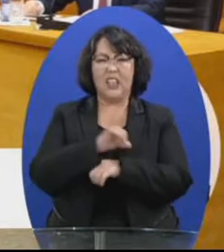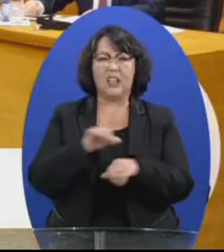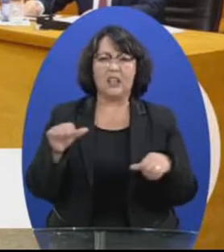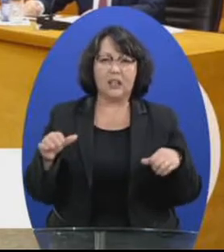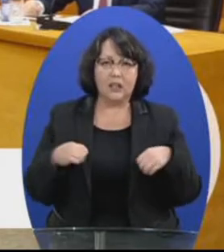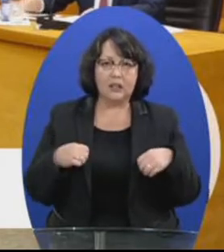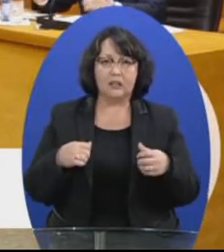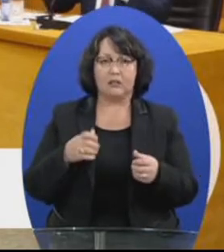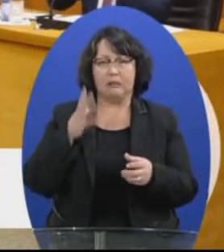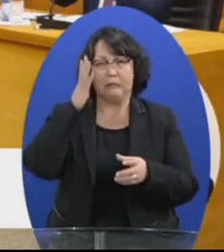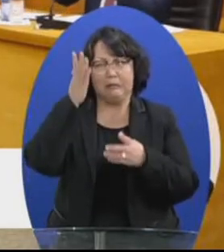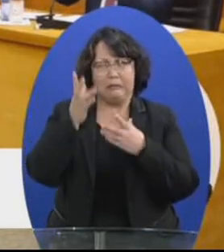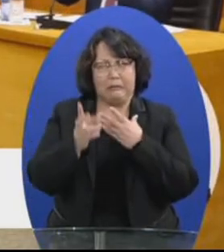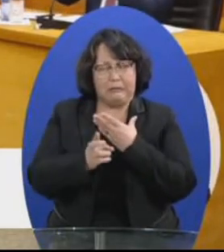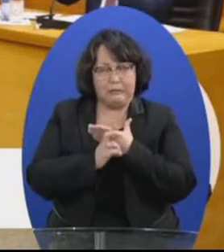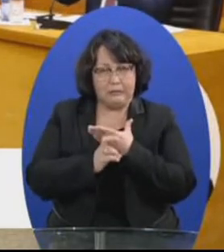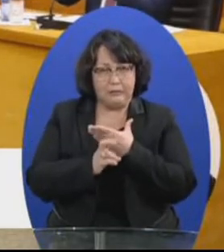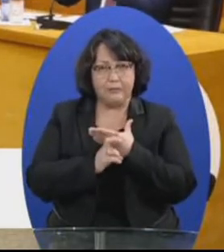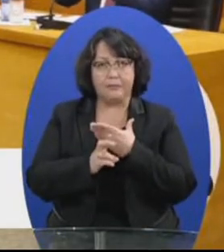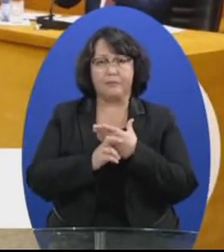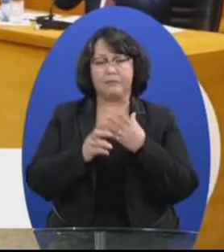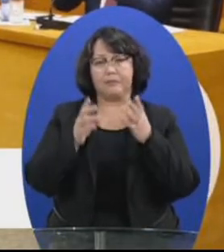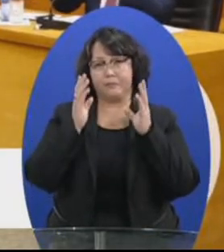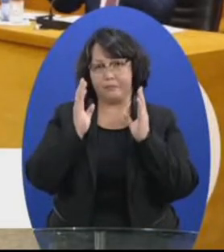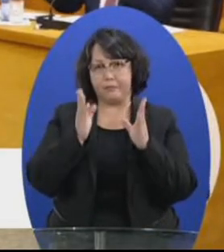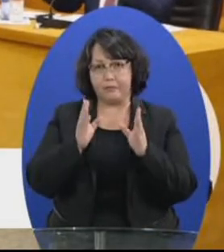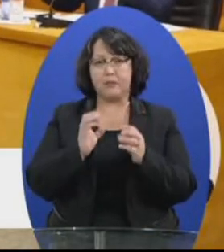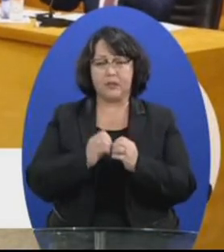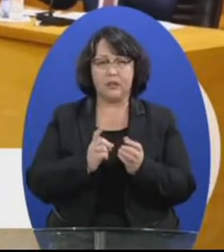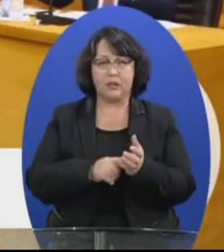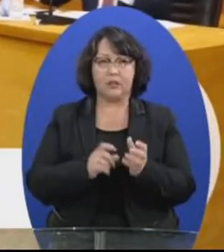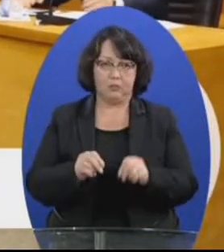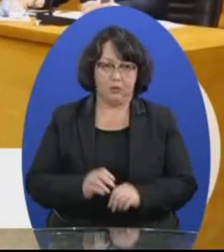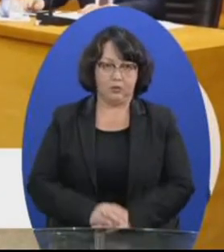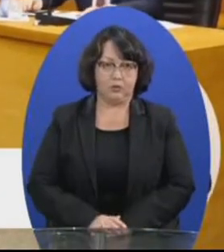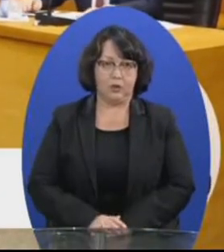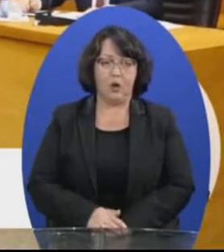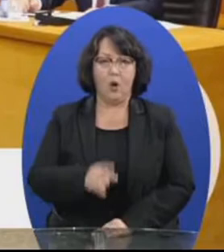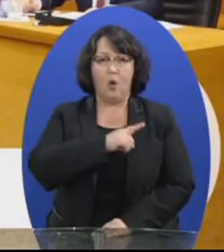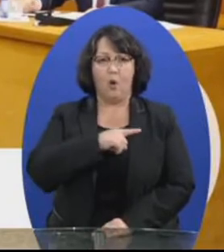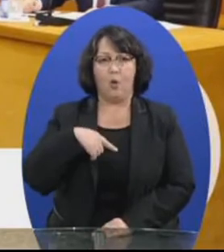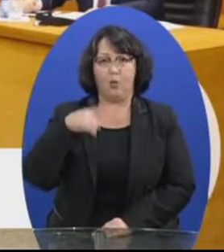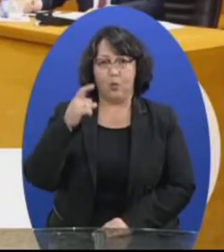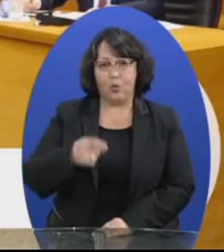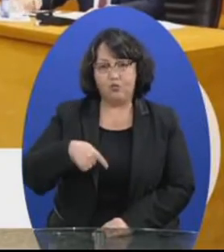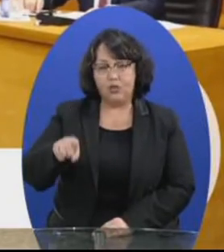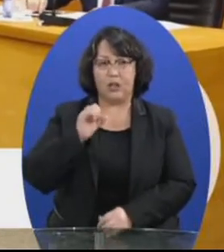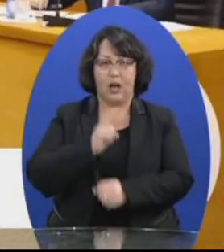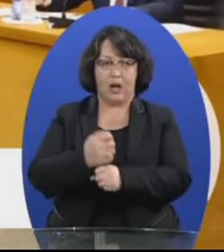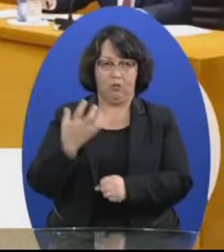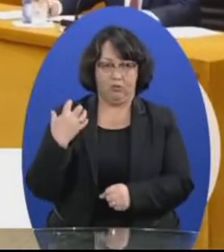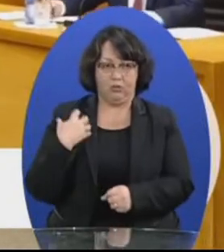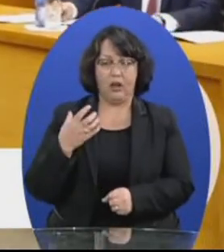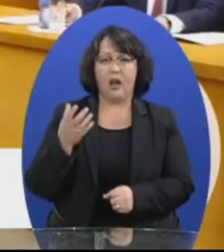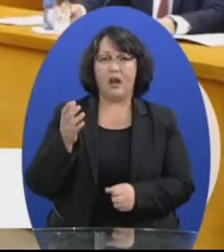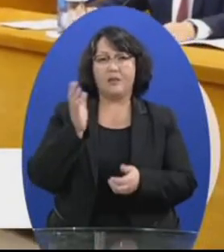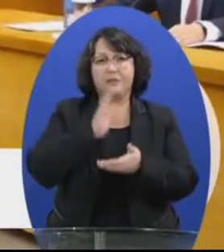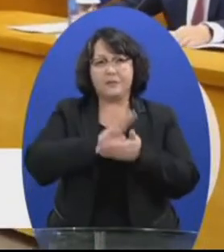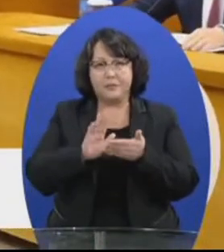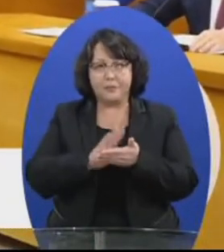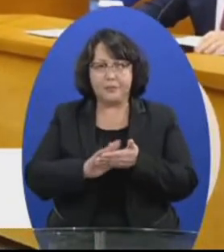ард иргэдэд сэрэмжлүүлэг анхааруулга гаргахаар шийдлээ. Хувь хүний хариуцлага энэ ариун